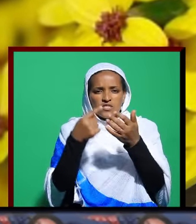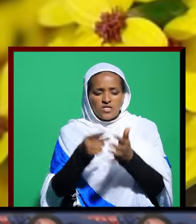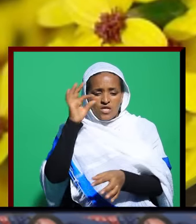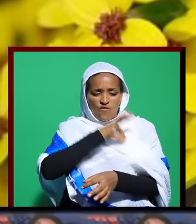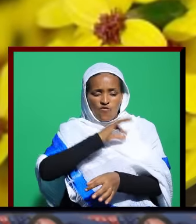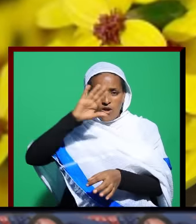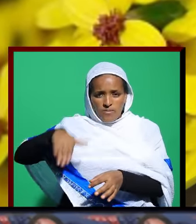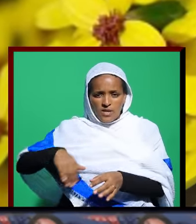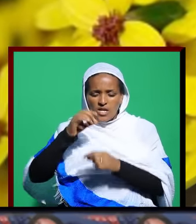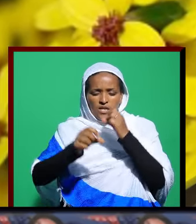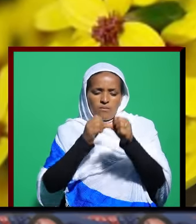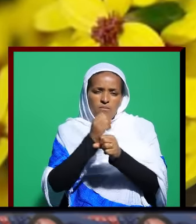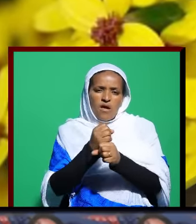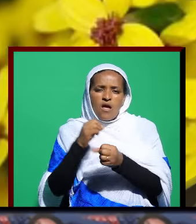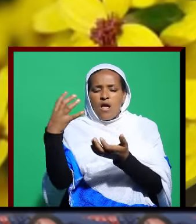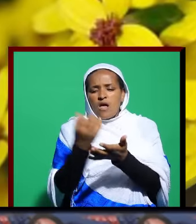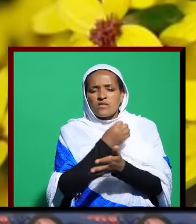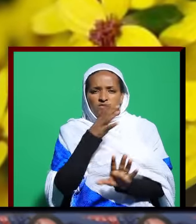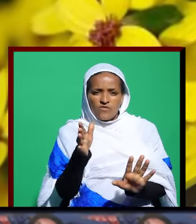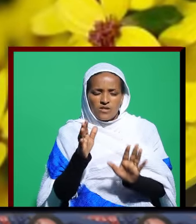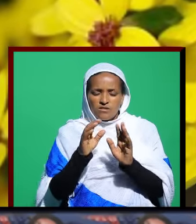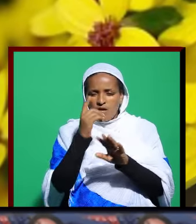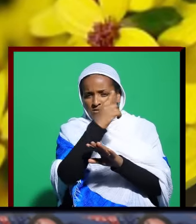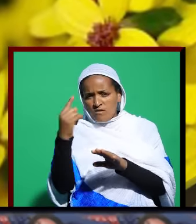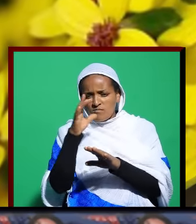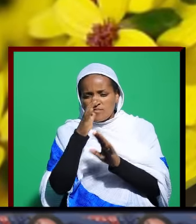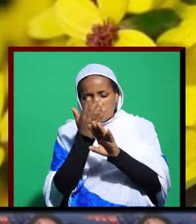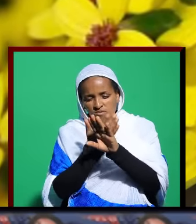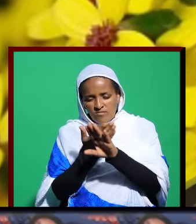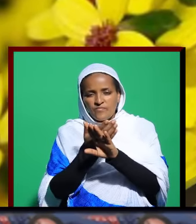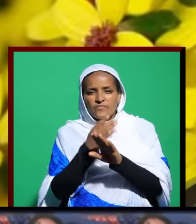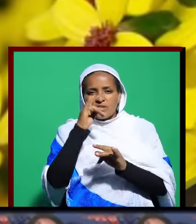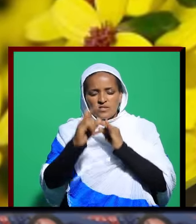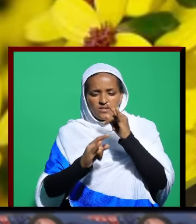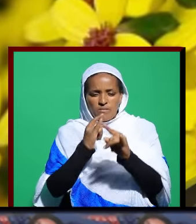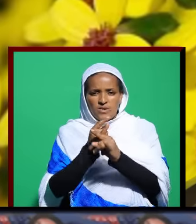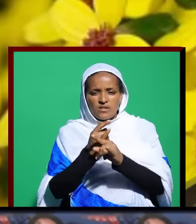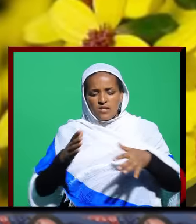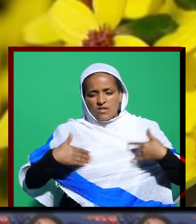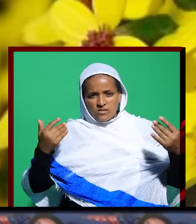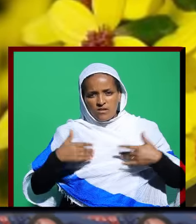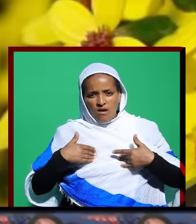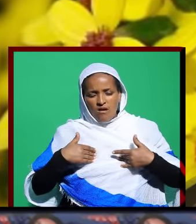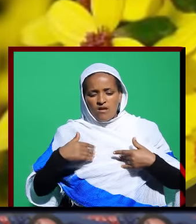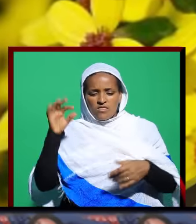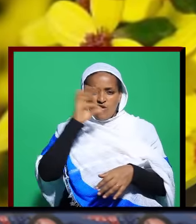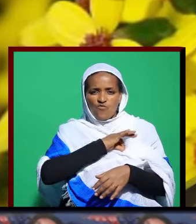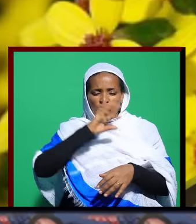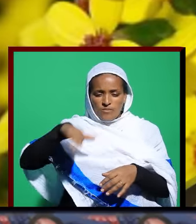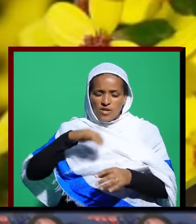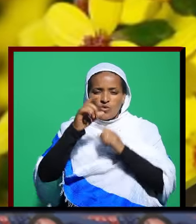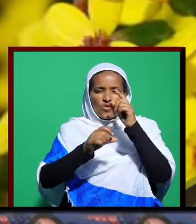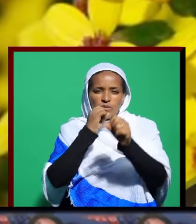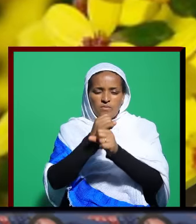ነው። ስለዚህ ተርፎ ከሚቀረው እድሜ አትንፈገኝ ይላሉ። በጣም የሚገርም ነው ልመናቸው። እድሜ ለንስሐ፣ ዘመን ለፍስሐ ስጠኝ፣